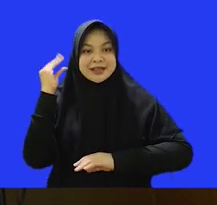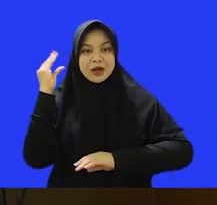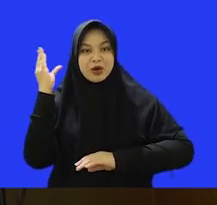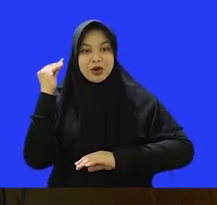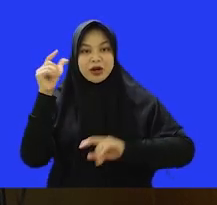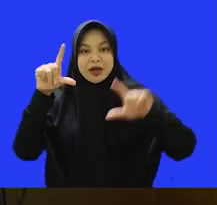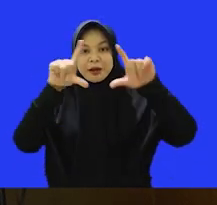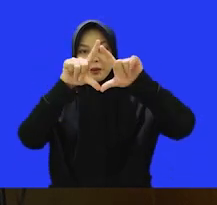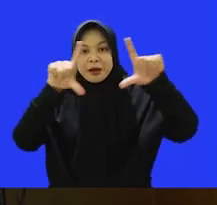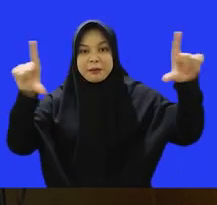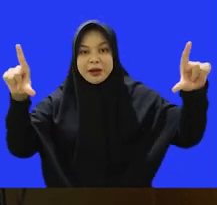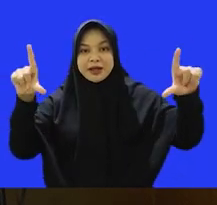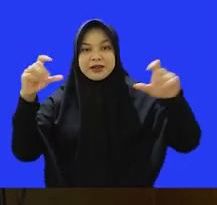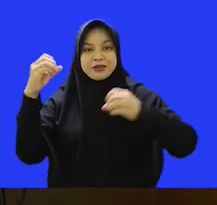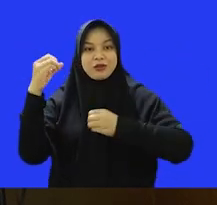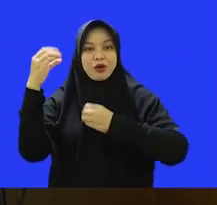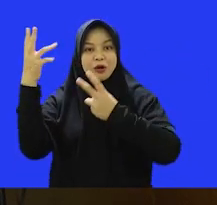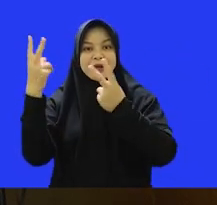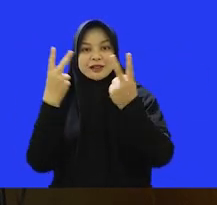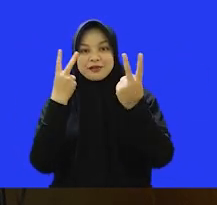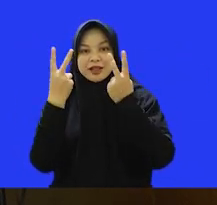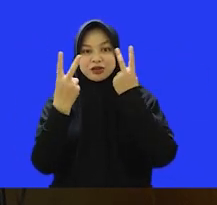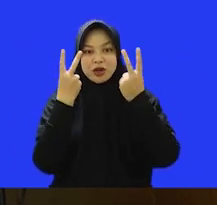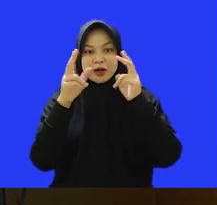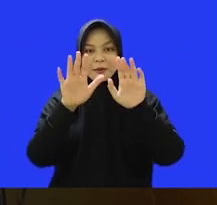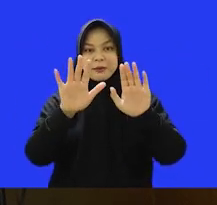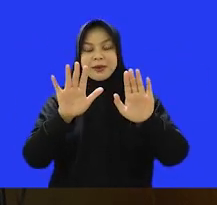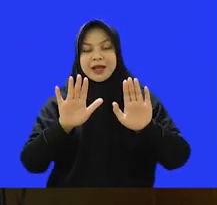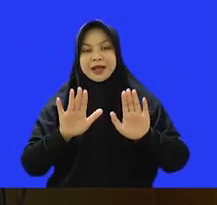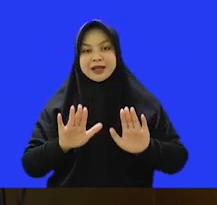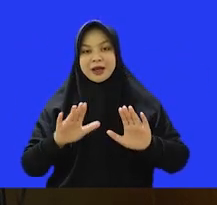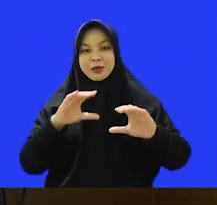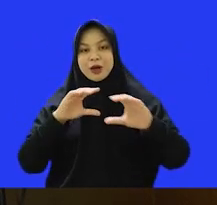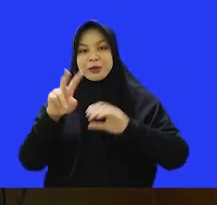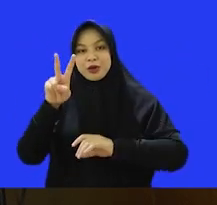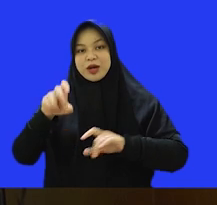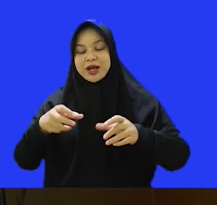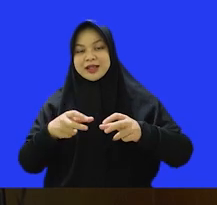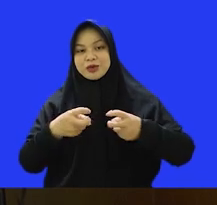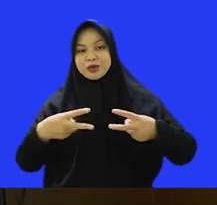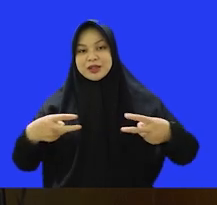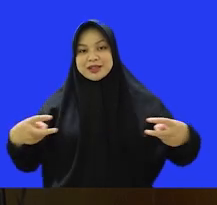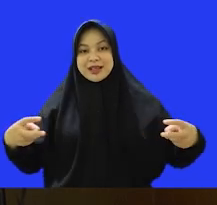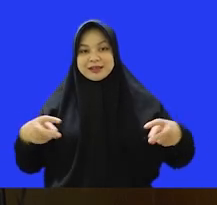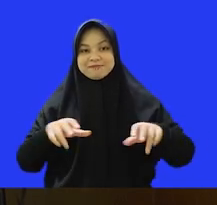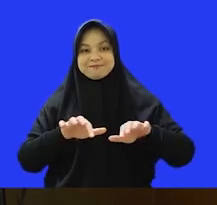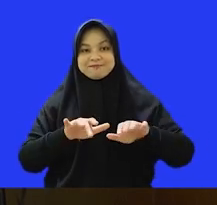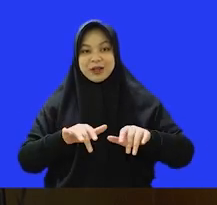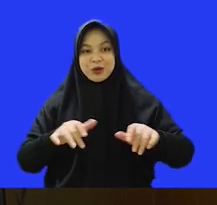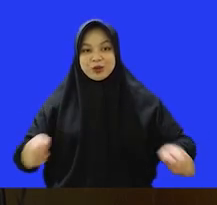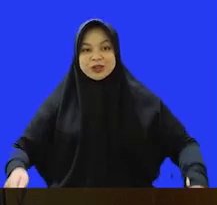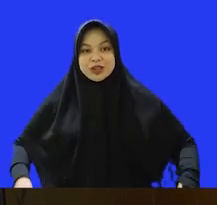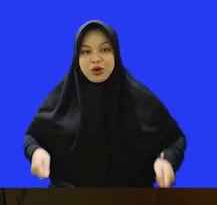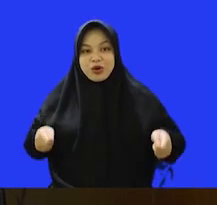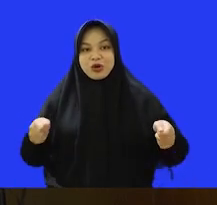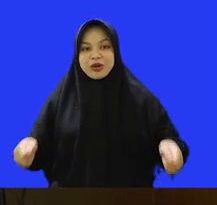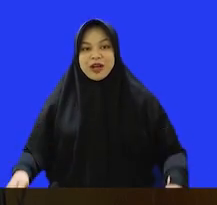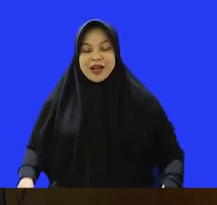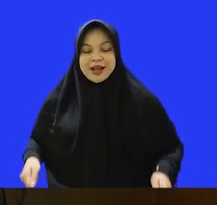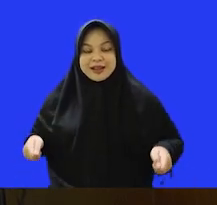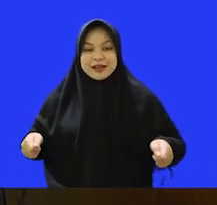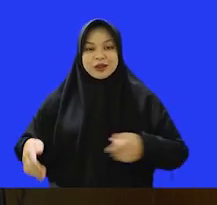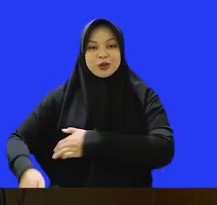menggunakan audio, papan informasi visual, media, komunikasi menggunakan tulisan, kursi roda,